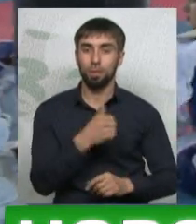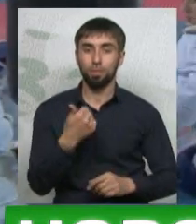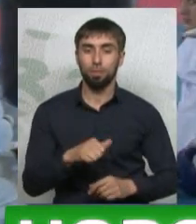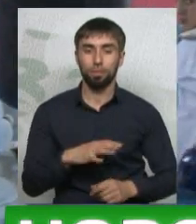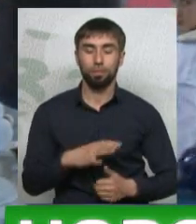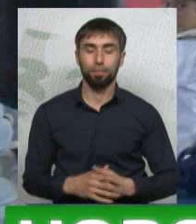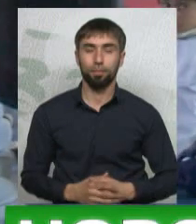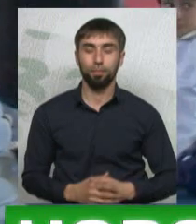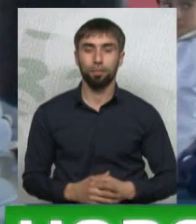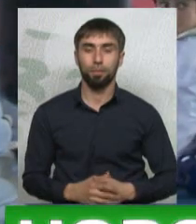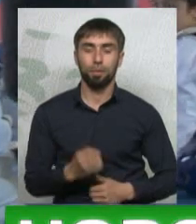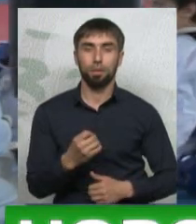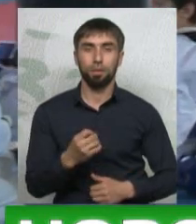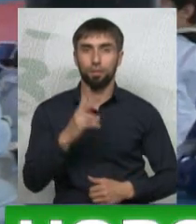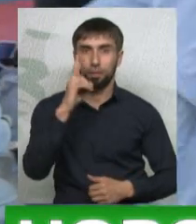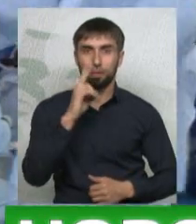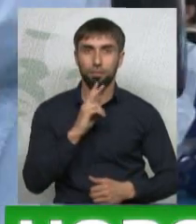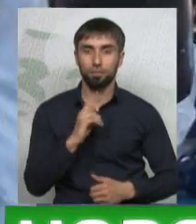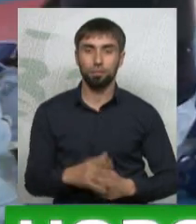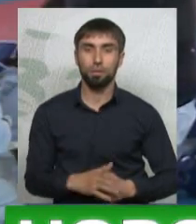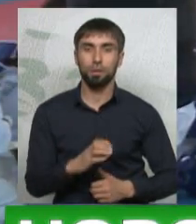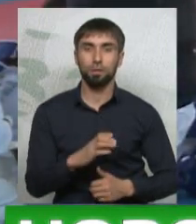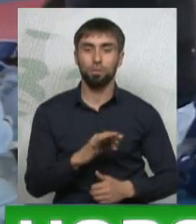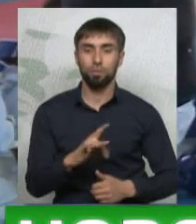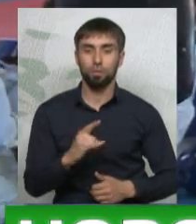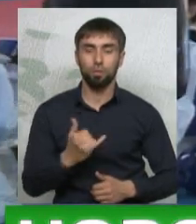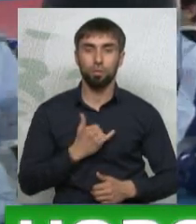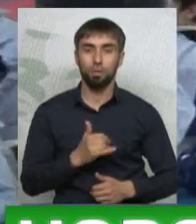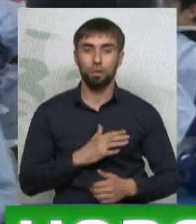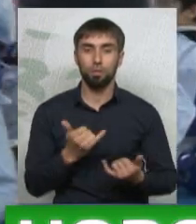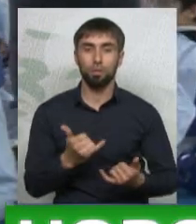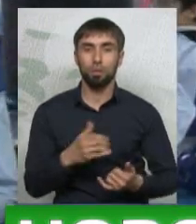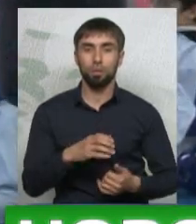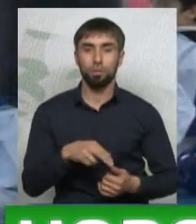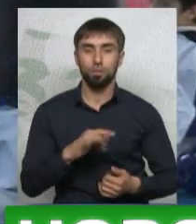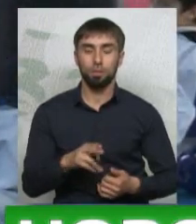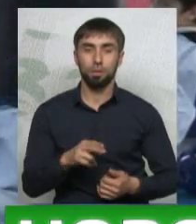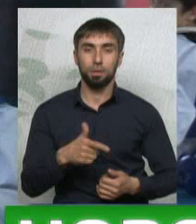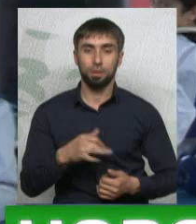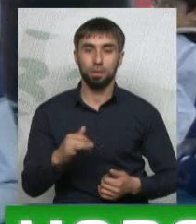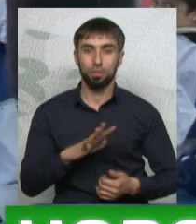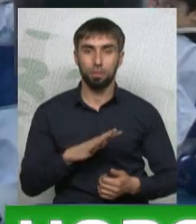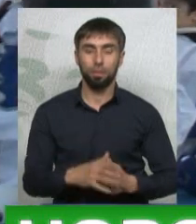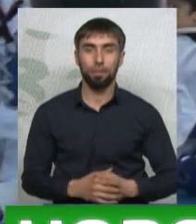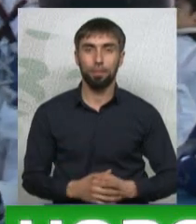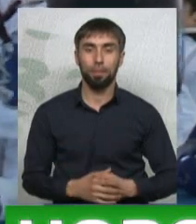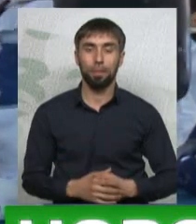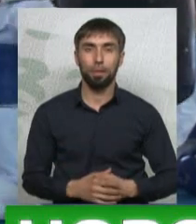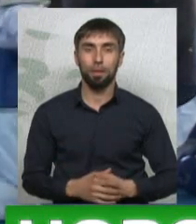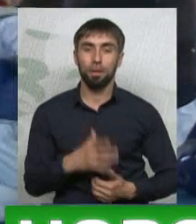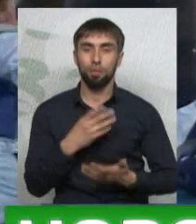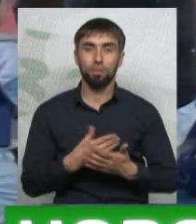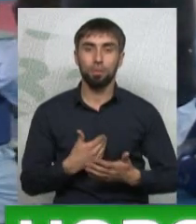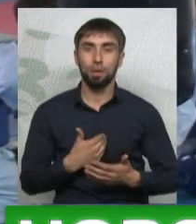такая. Чем это? Сборышка нет, тахан спальник, ешь, со